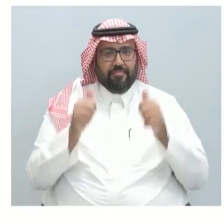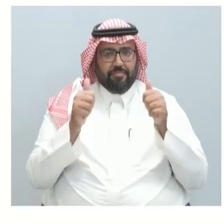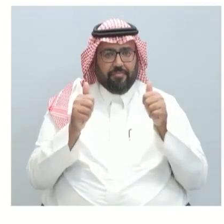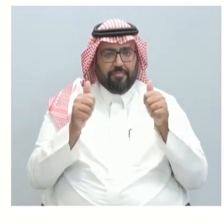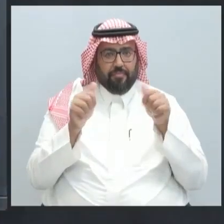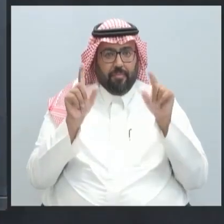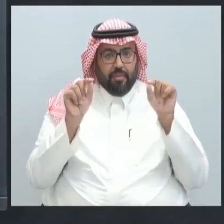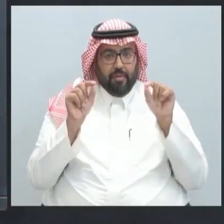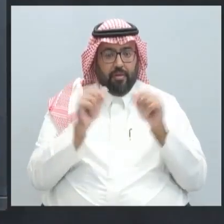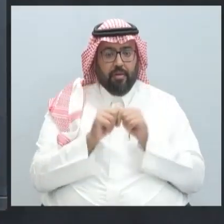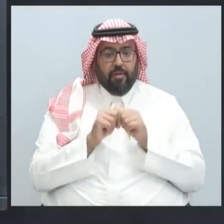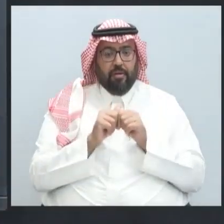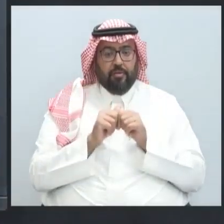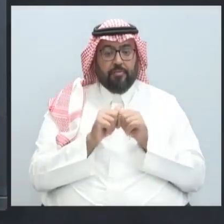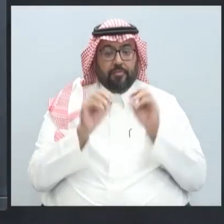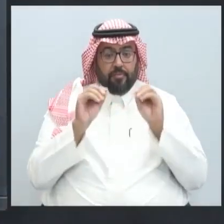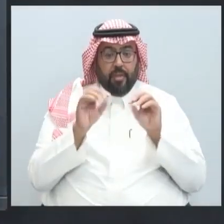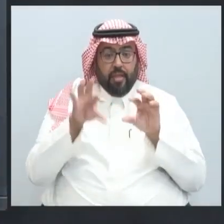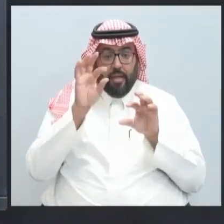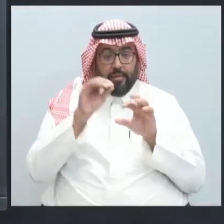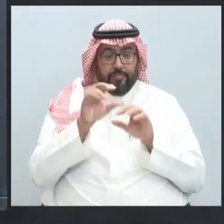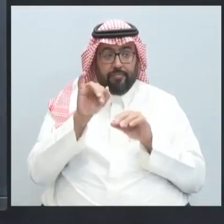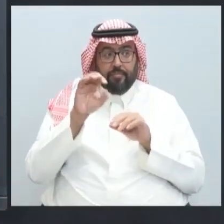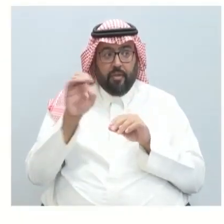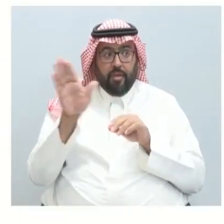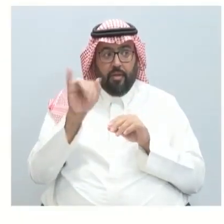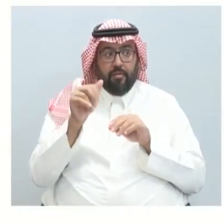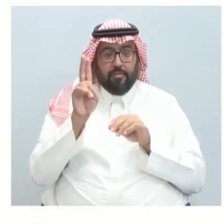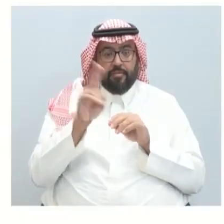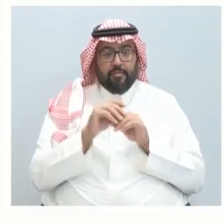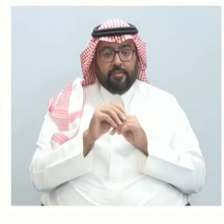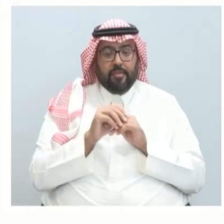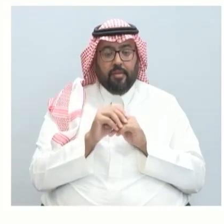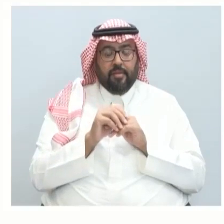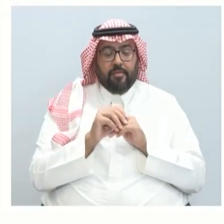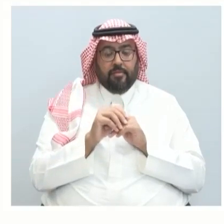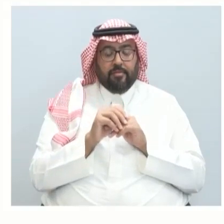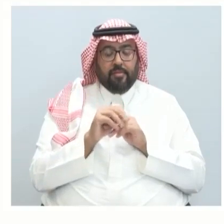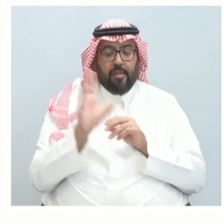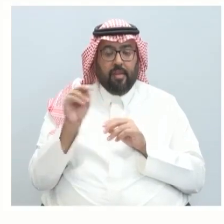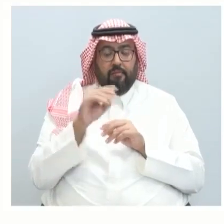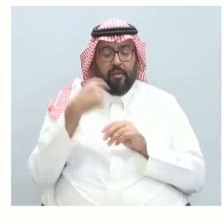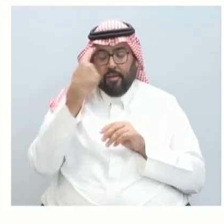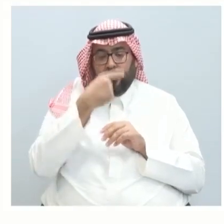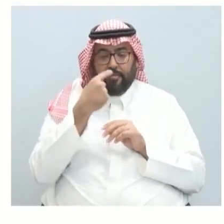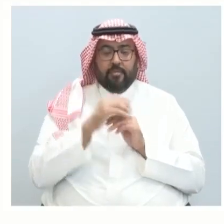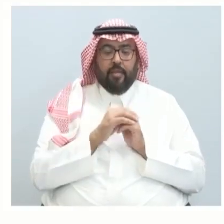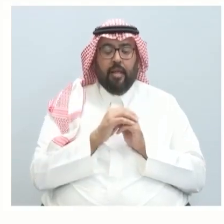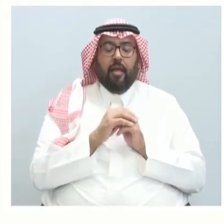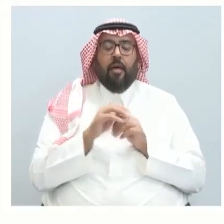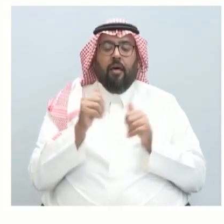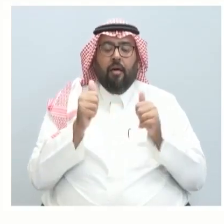ها يا مبدعين هل استطعت تحديد المجسمات او المجسمات التي لها نفس الشكل